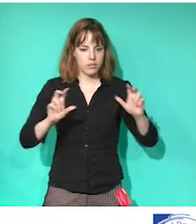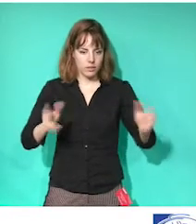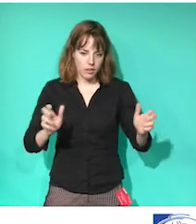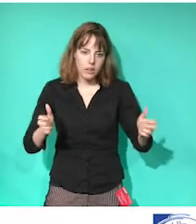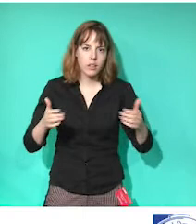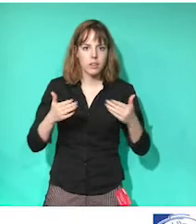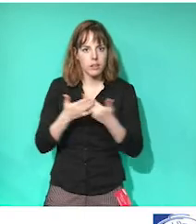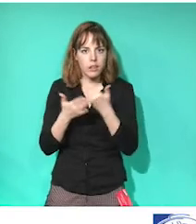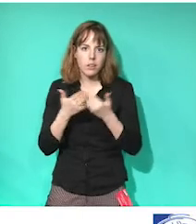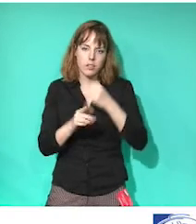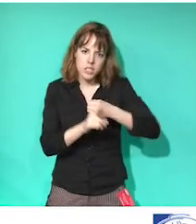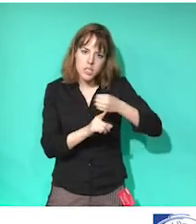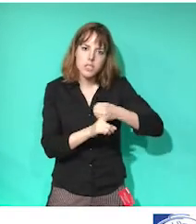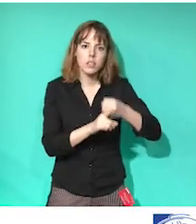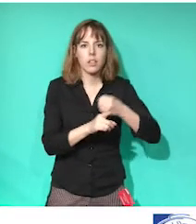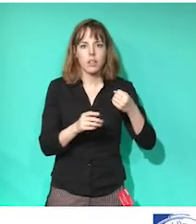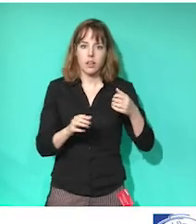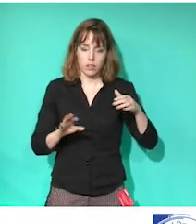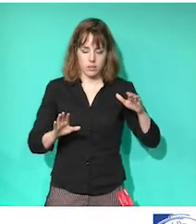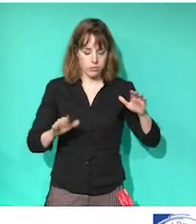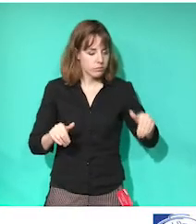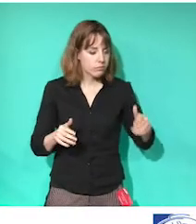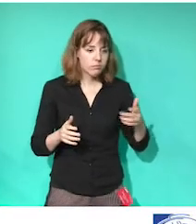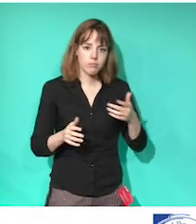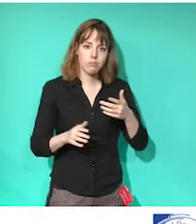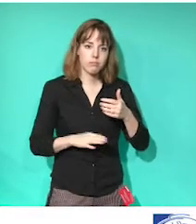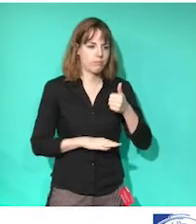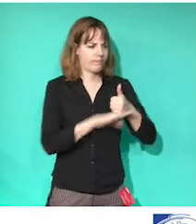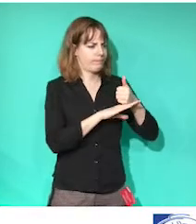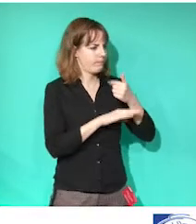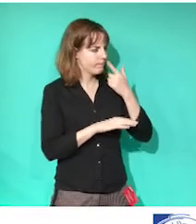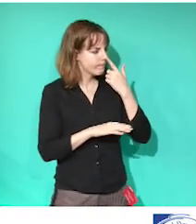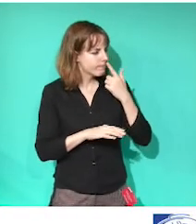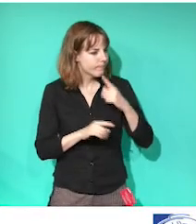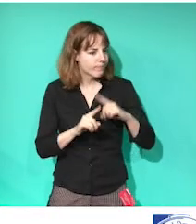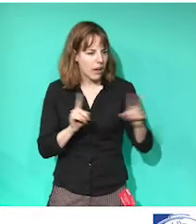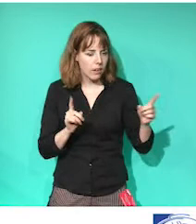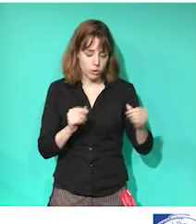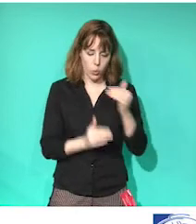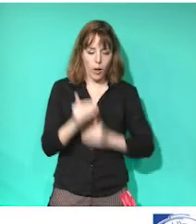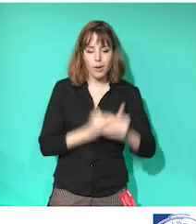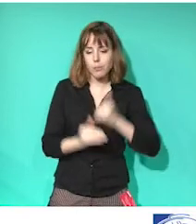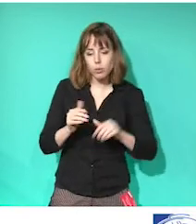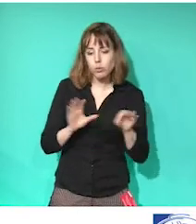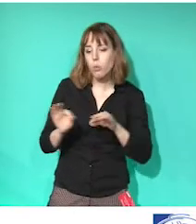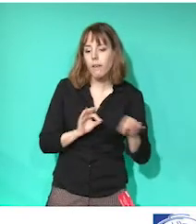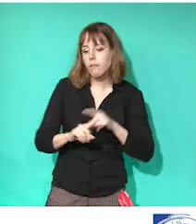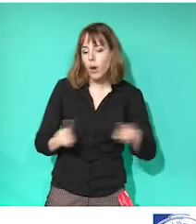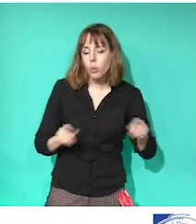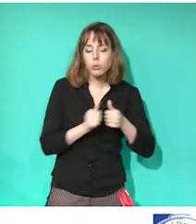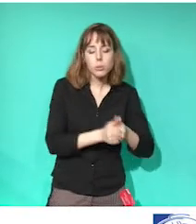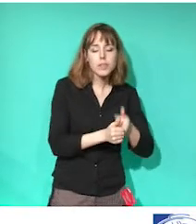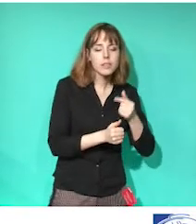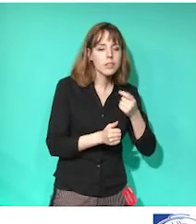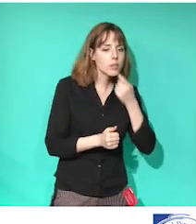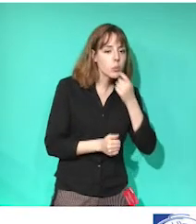et aussi derrière les écrans, parce que quand elles ne sont pas dans la hiérarchie, bah forcément ça se sent, ce n'est pas exactement les mêmes choix de programme. Et je vais